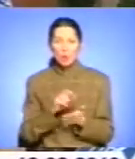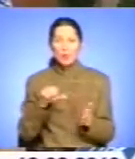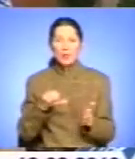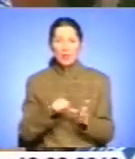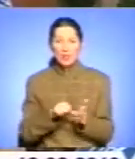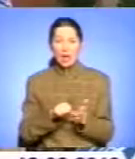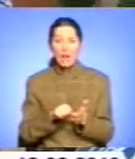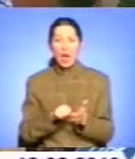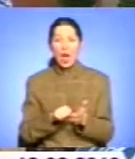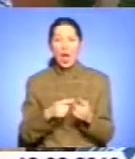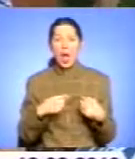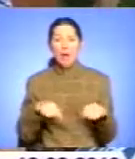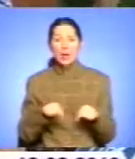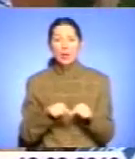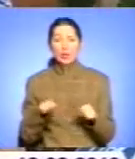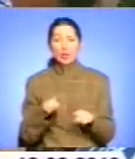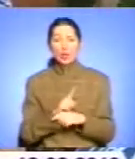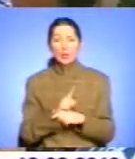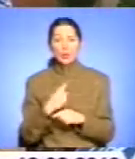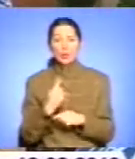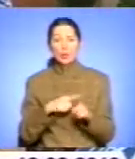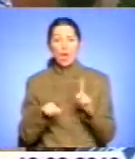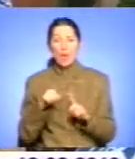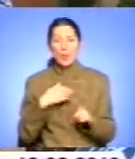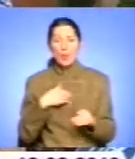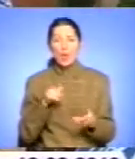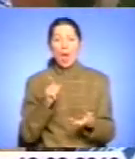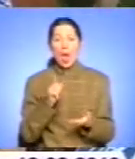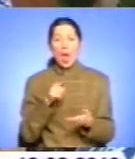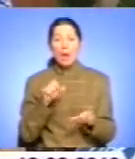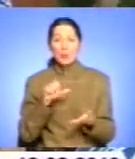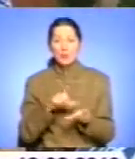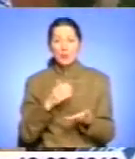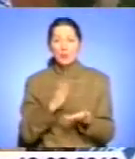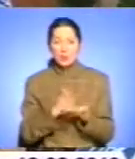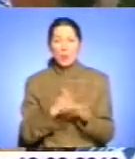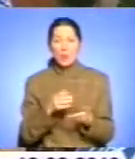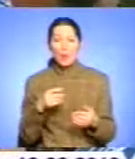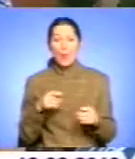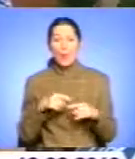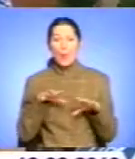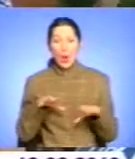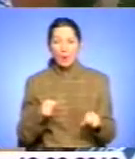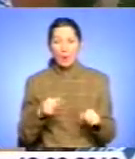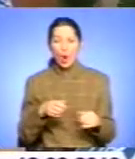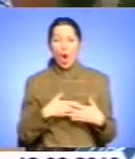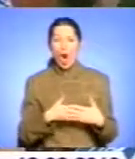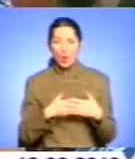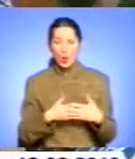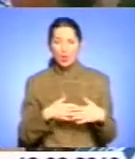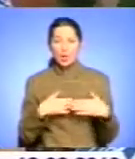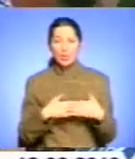представниками апарату Тернопільської обласної ради. Це наш обов'язок, ми представляємо майно громади. Громада нам довірила це майно. Яка